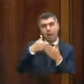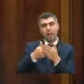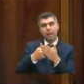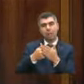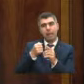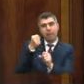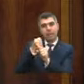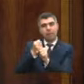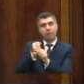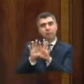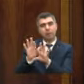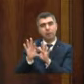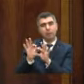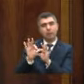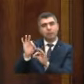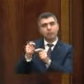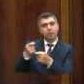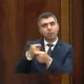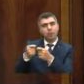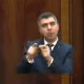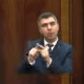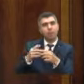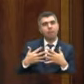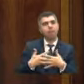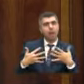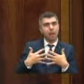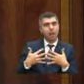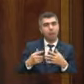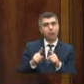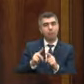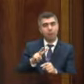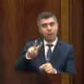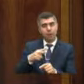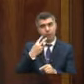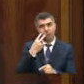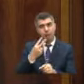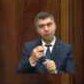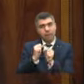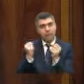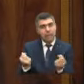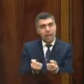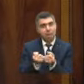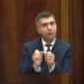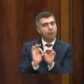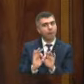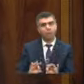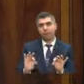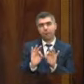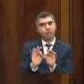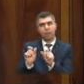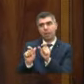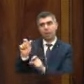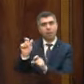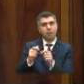الأعمال الذي تفتخر به كثيرا، وهو لا أثر له على حجم الاستثمارات وعلى التنمية ولا أثر له على المعيش اليومي